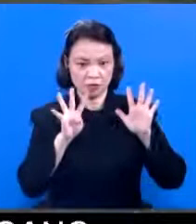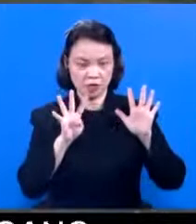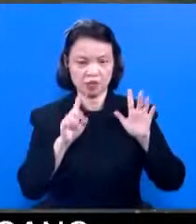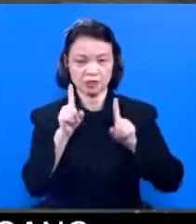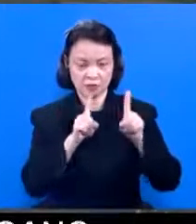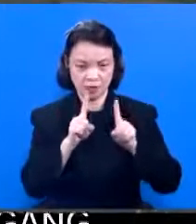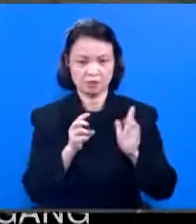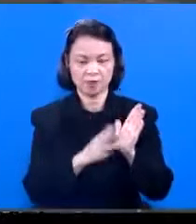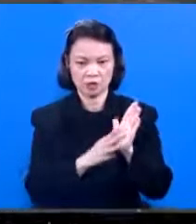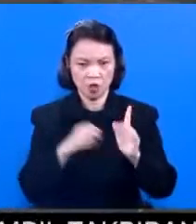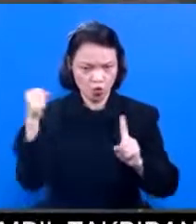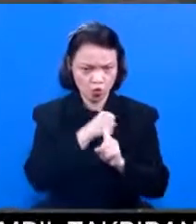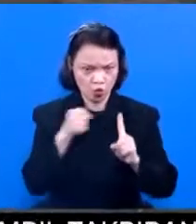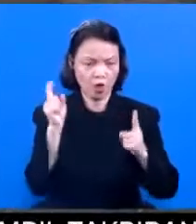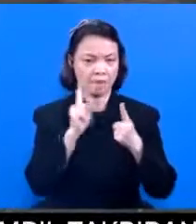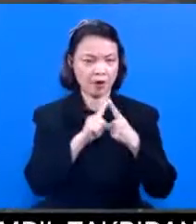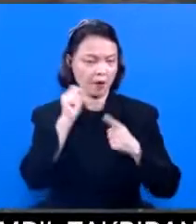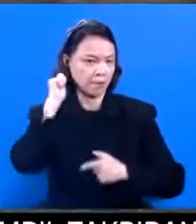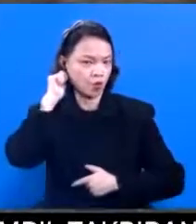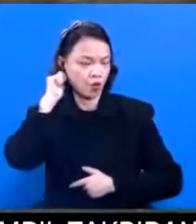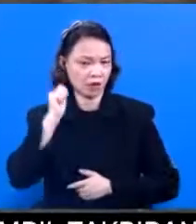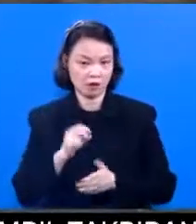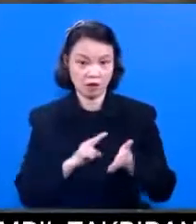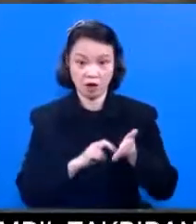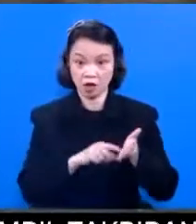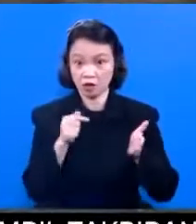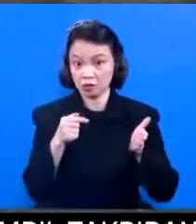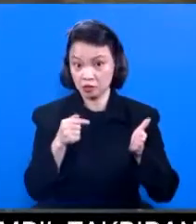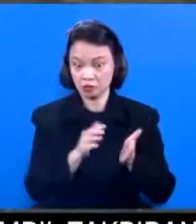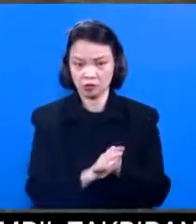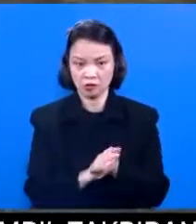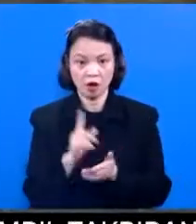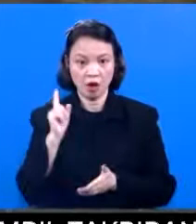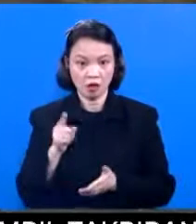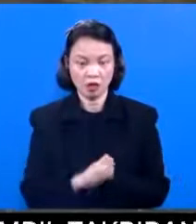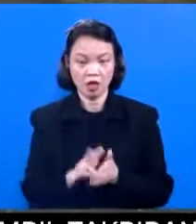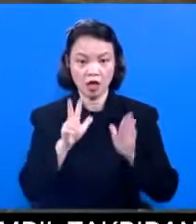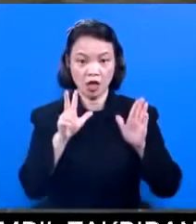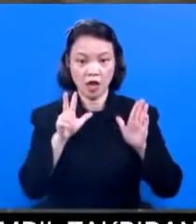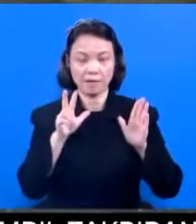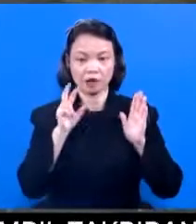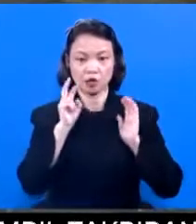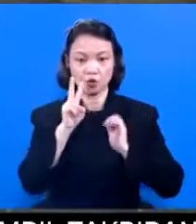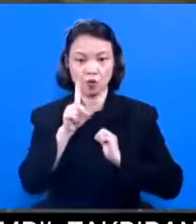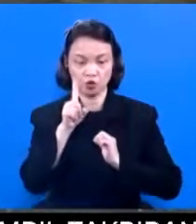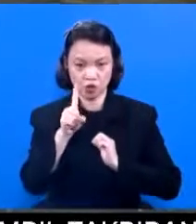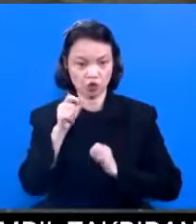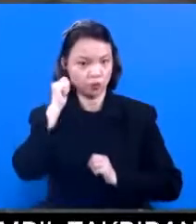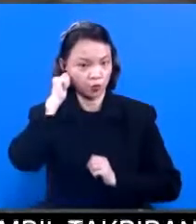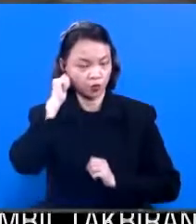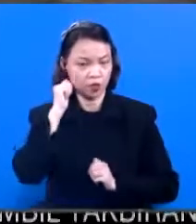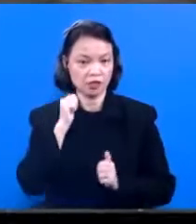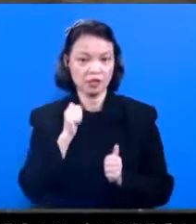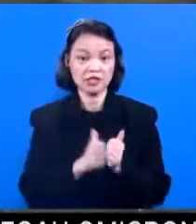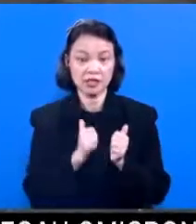299.911 kasus kekerasan terhadap perempuan. Angka ini berarti terdapat sekitar 821 perempuan setiap